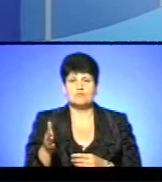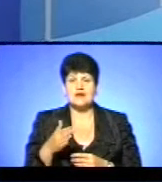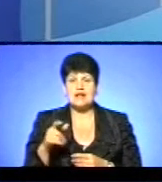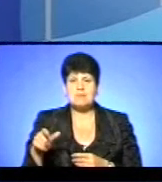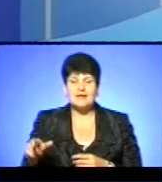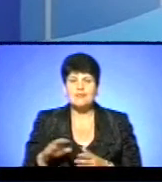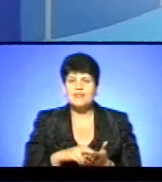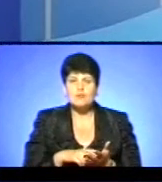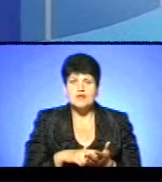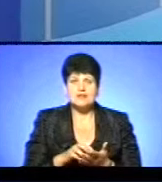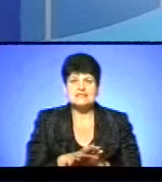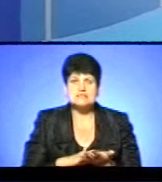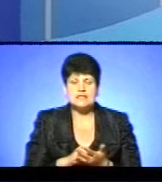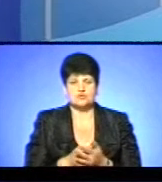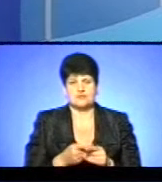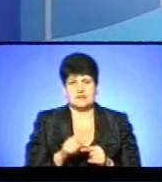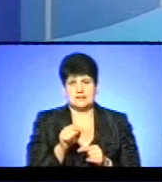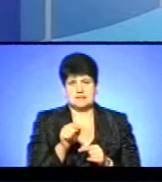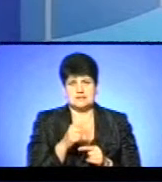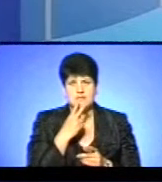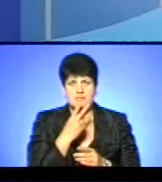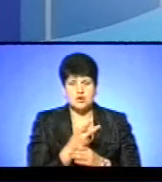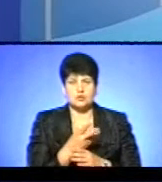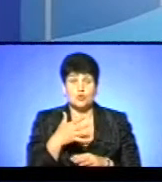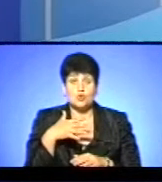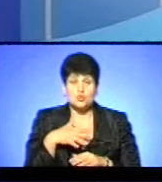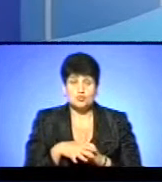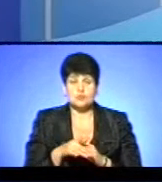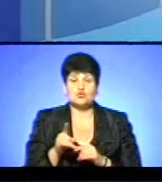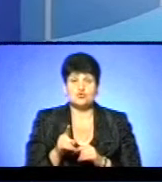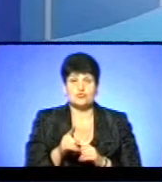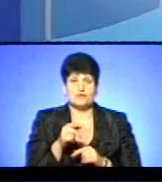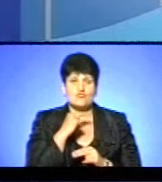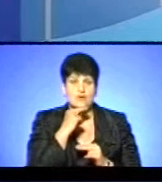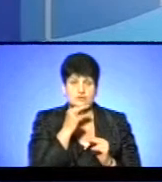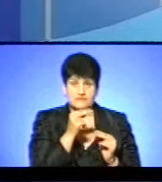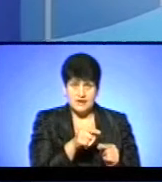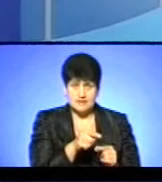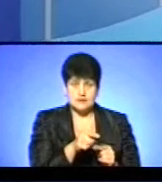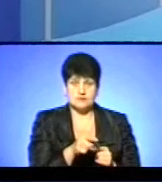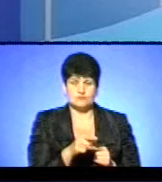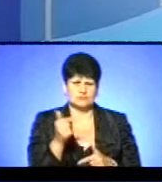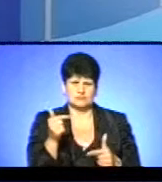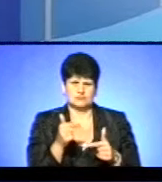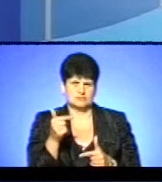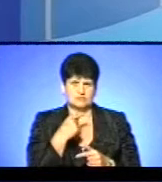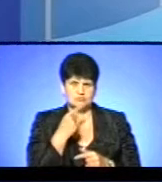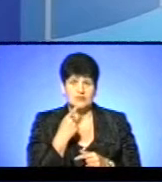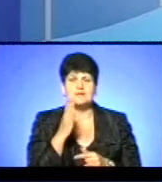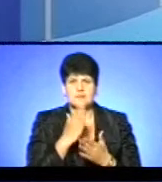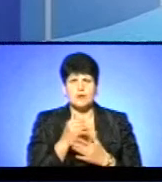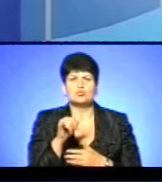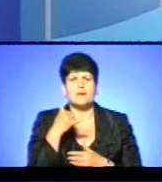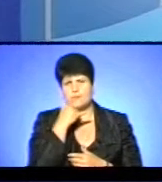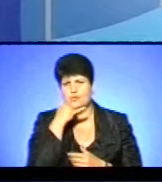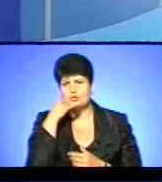боялися підходити і знищувати ті знаряді, звернути увагу. Коли рибаки розуміють, що десь він зверне увагу і йому там нахамлять щось не так, він має куди